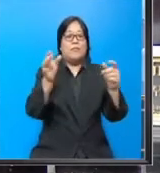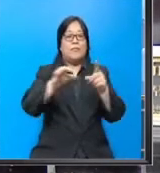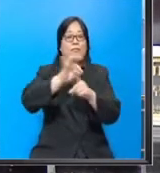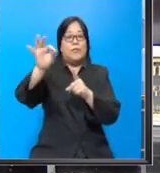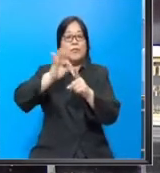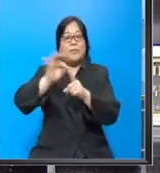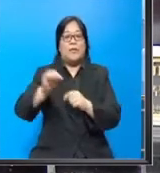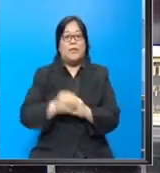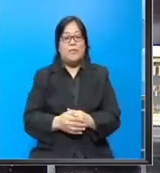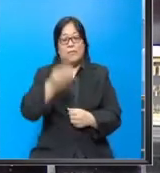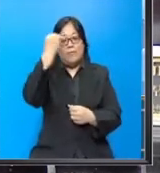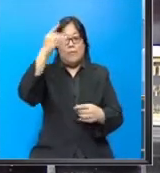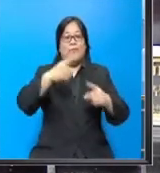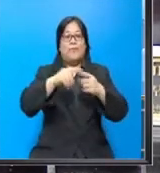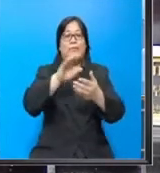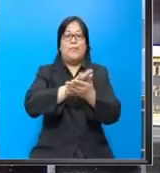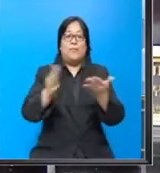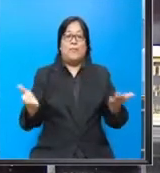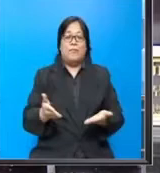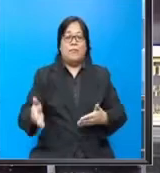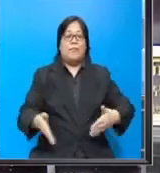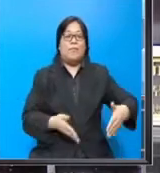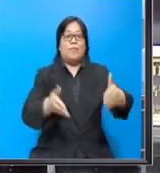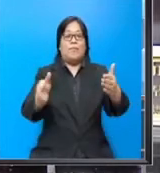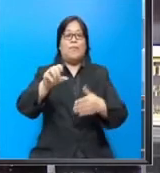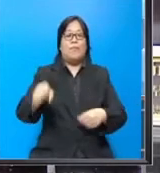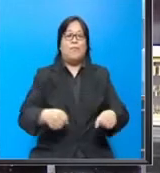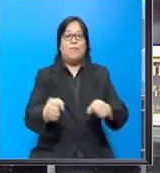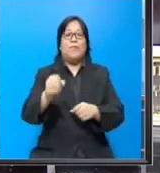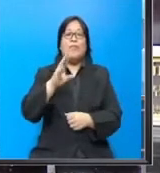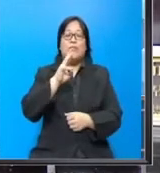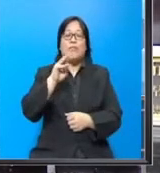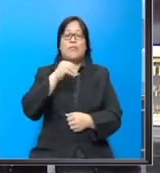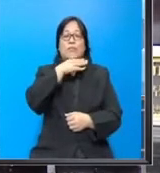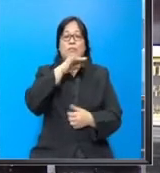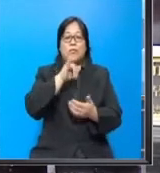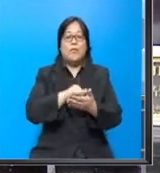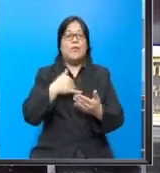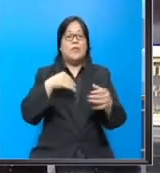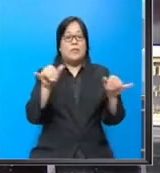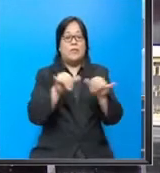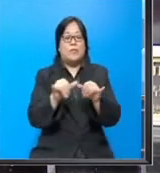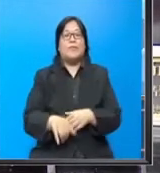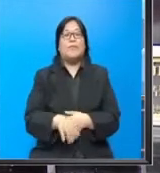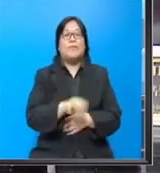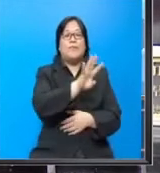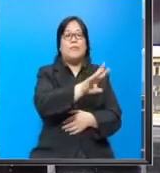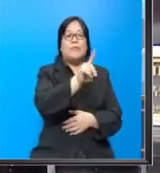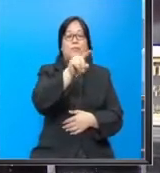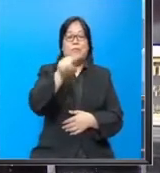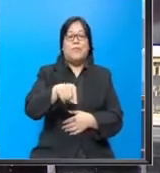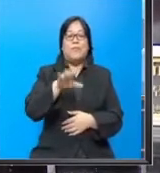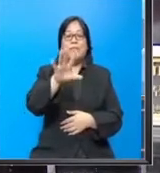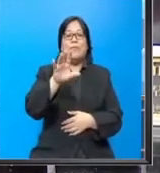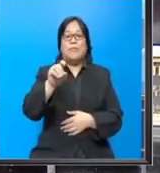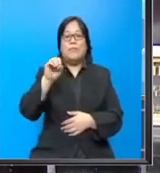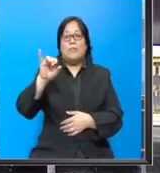untuk maleman Dewa Mulyo lembangan sungai muda ini mempunyai keluasan berjumlah 4151